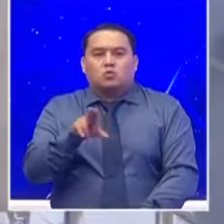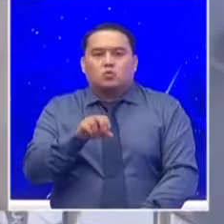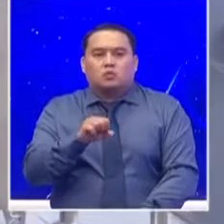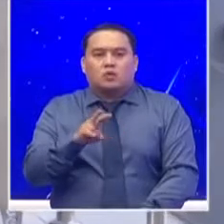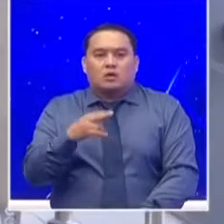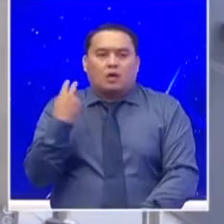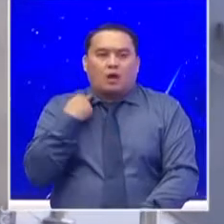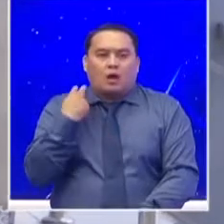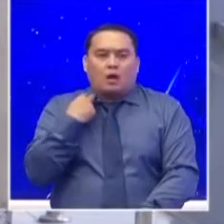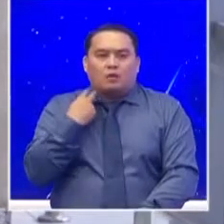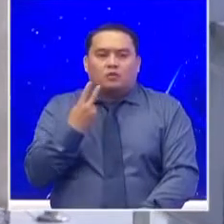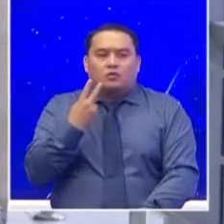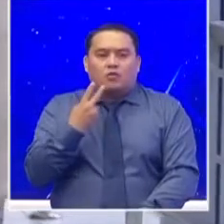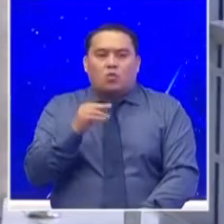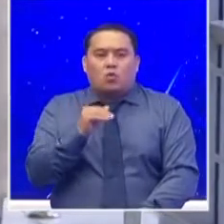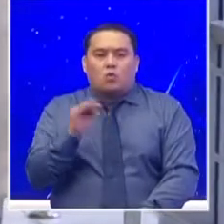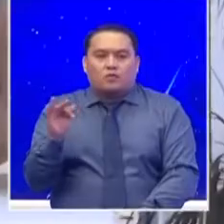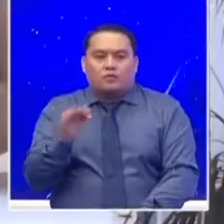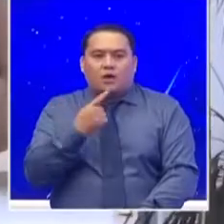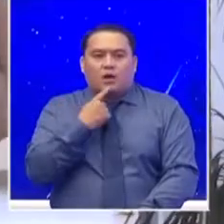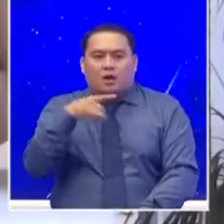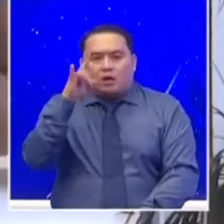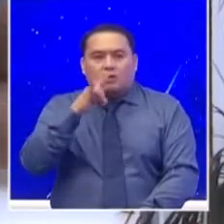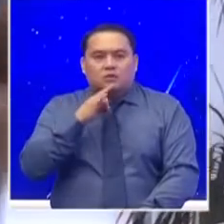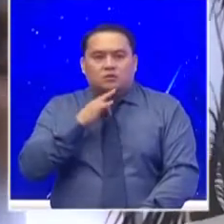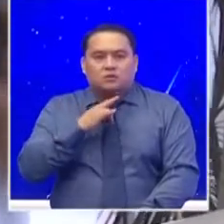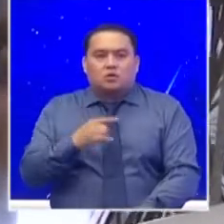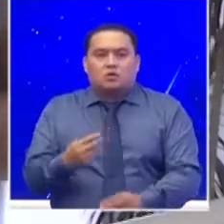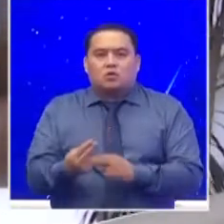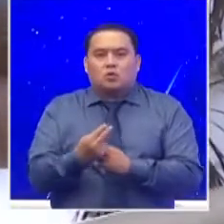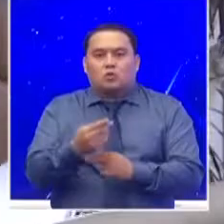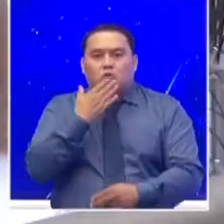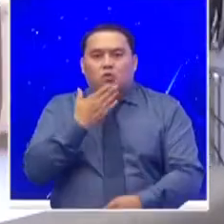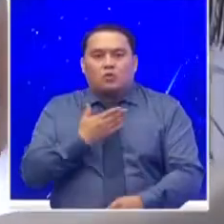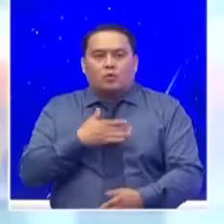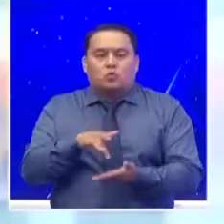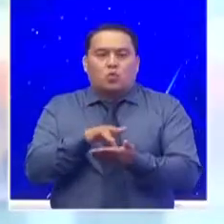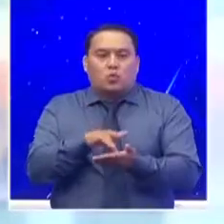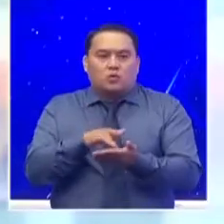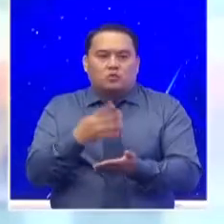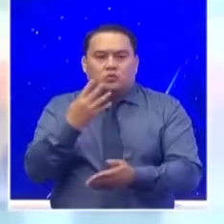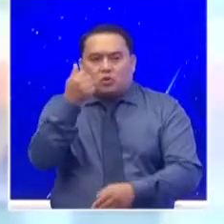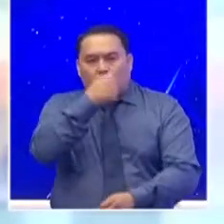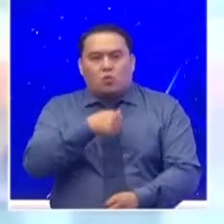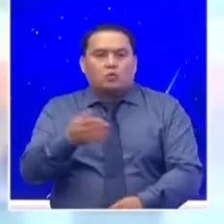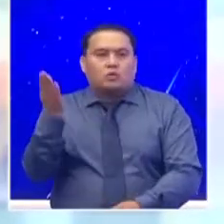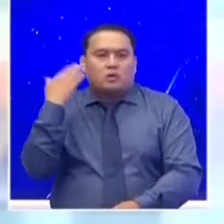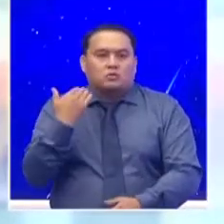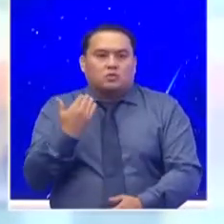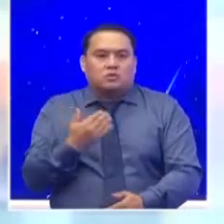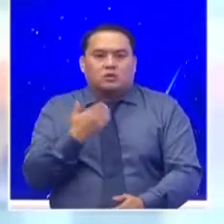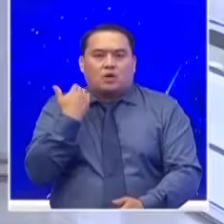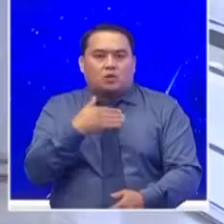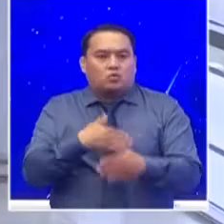стране является одним из двух официальных языков. В Казахстан его привела любовь к туризму. Я приехал сюда 4 года назад и до сих пор не